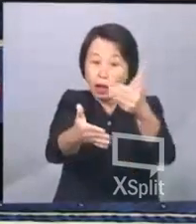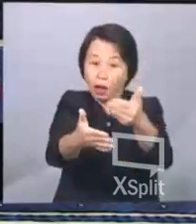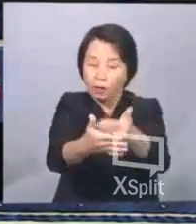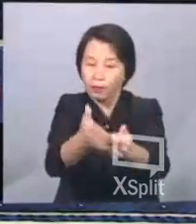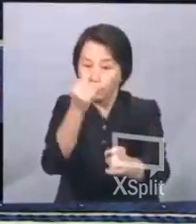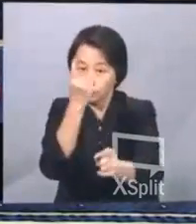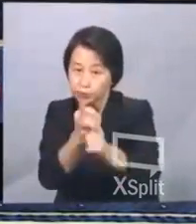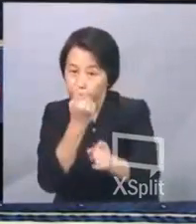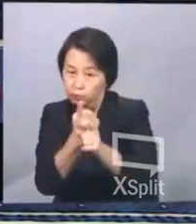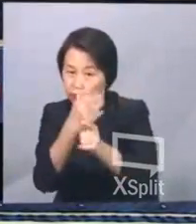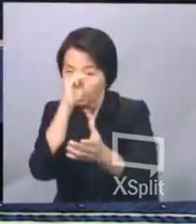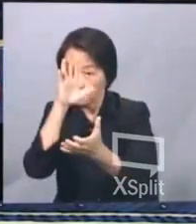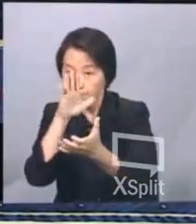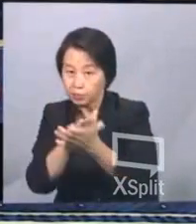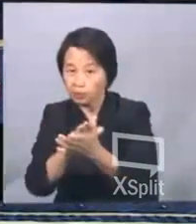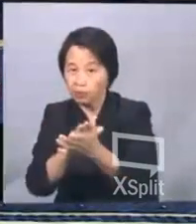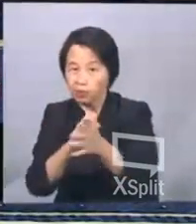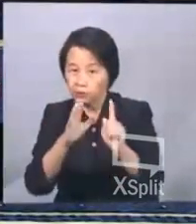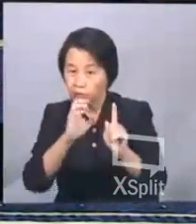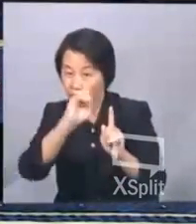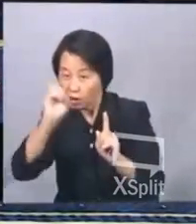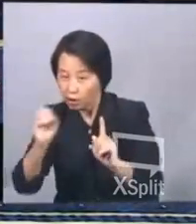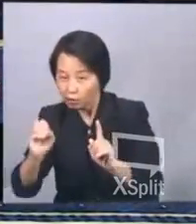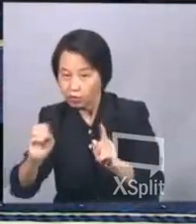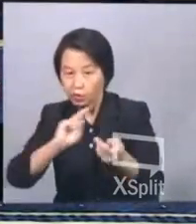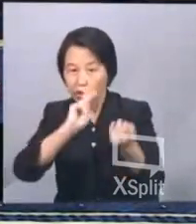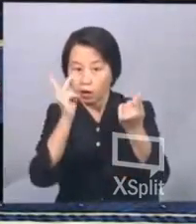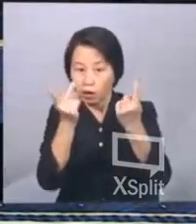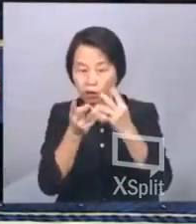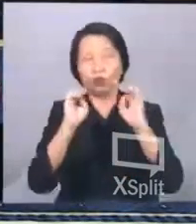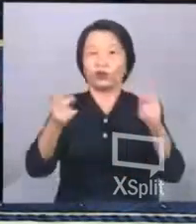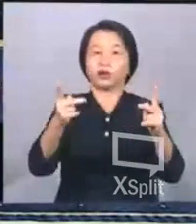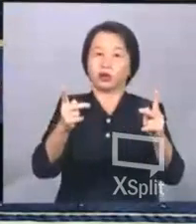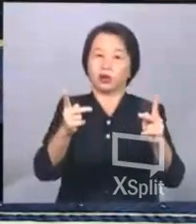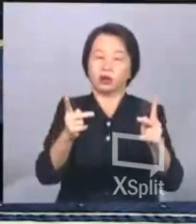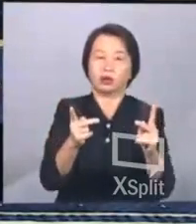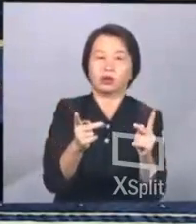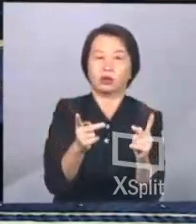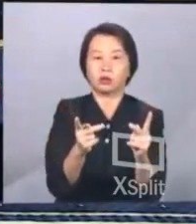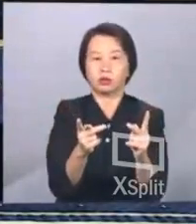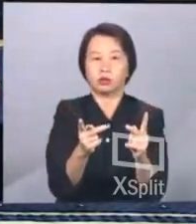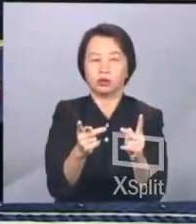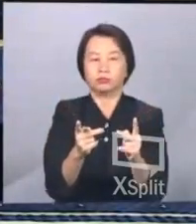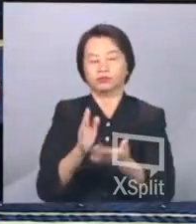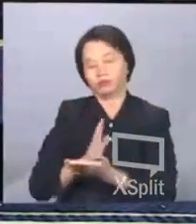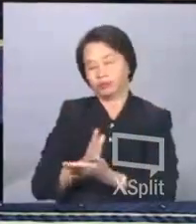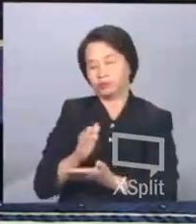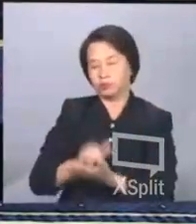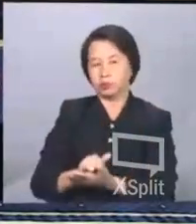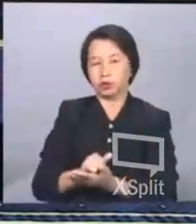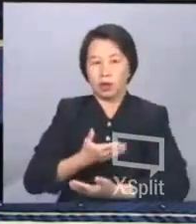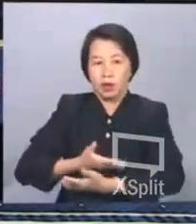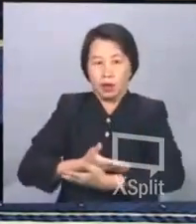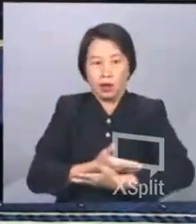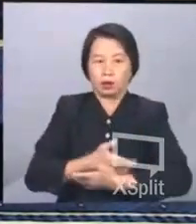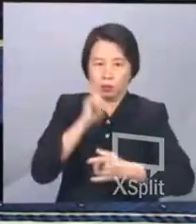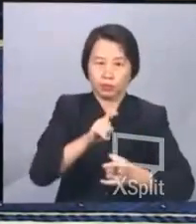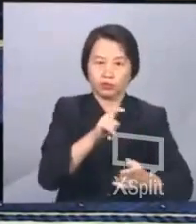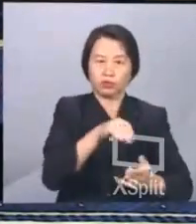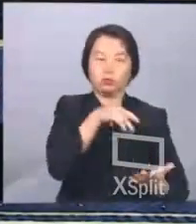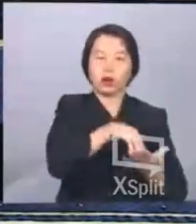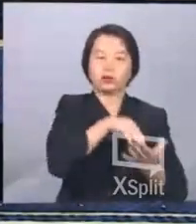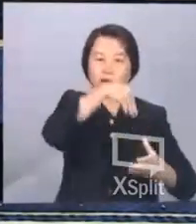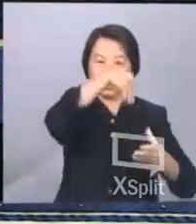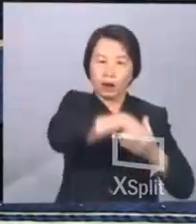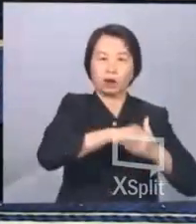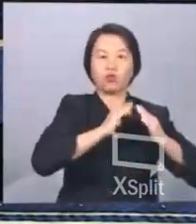yakin bahwa keadaan telah pun kembali pulih sementara itu anak-anak kita perlu belajar di